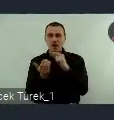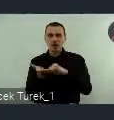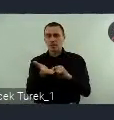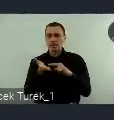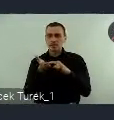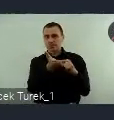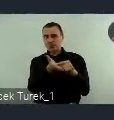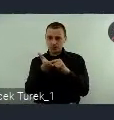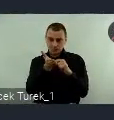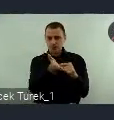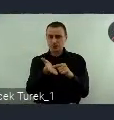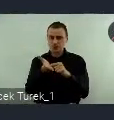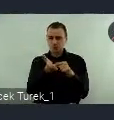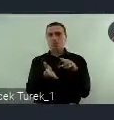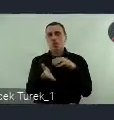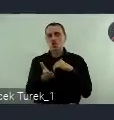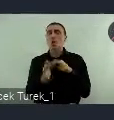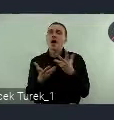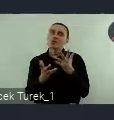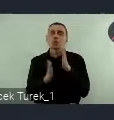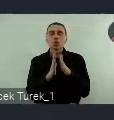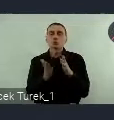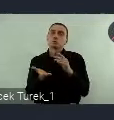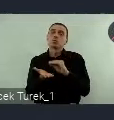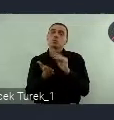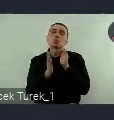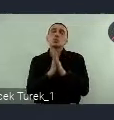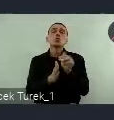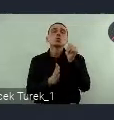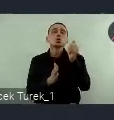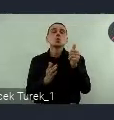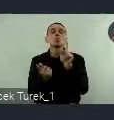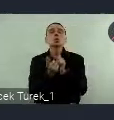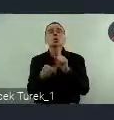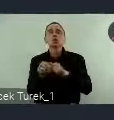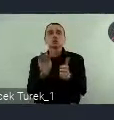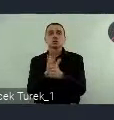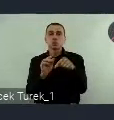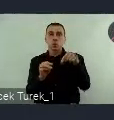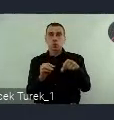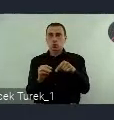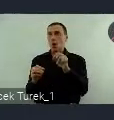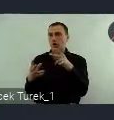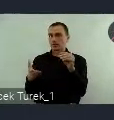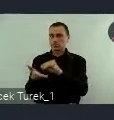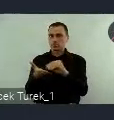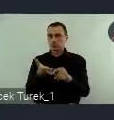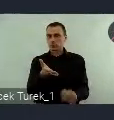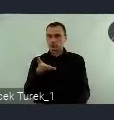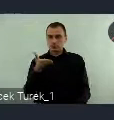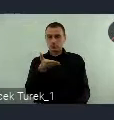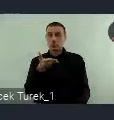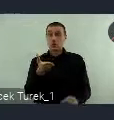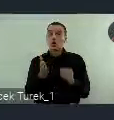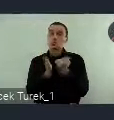pod warunkiem że chcecie przekazać coś bardzo prostego proszę jutro spotkanie 16:00 tutaj OK można na kartce to napisać ale